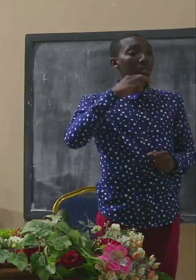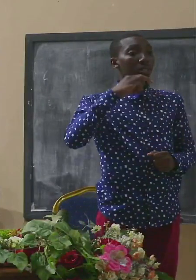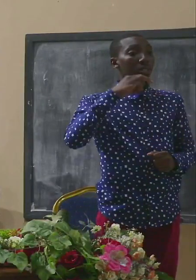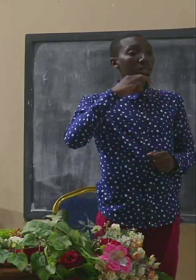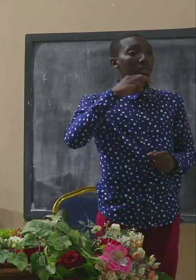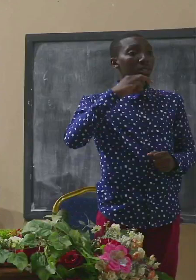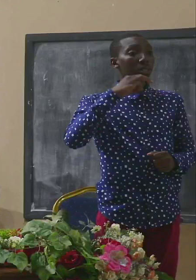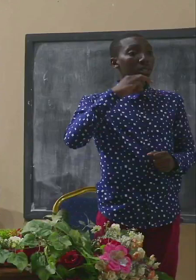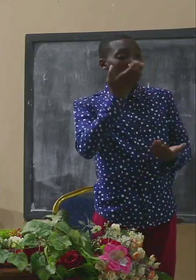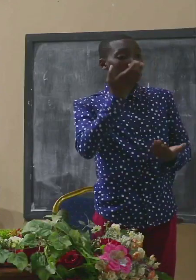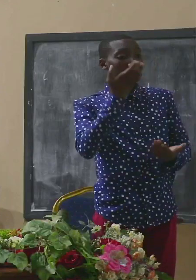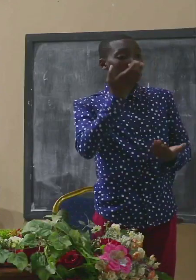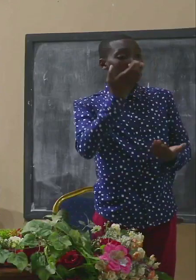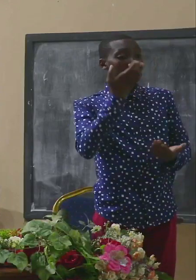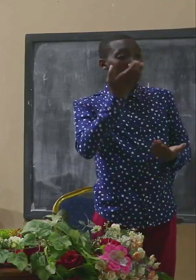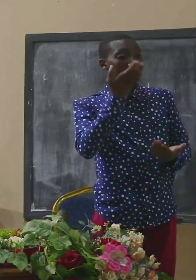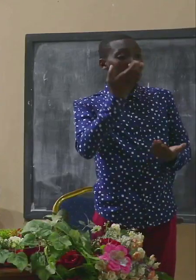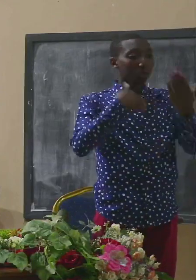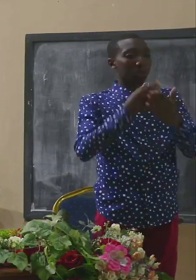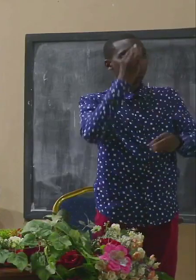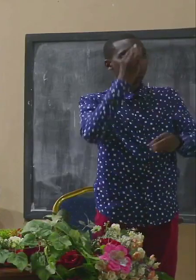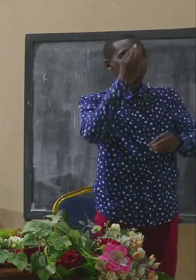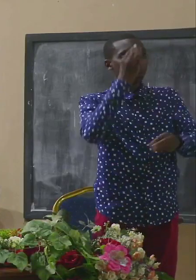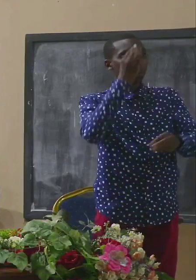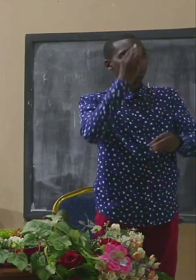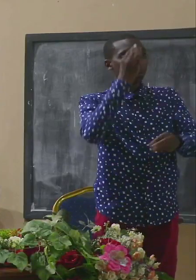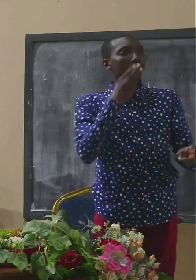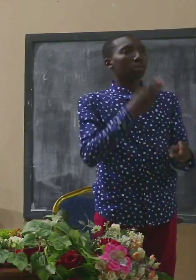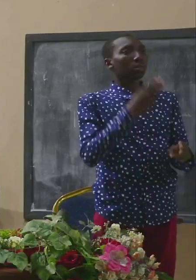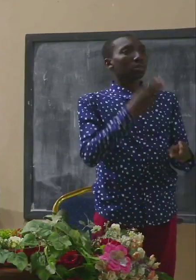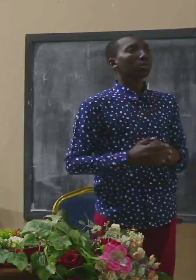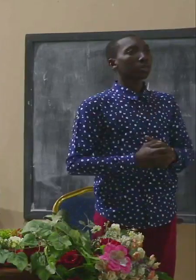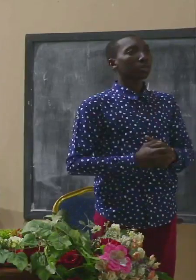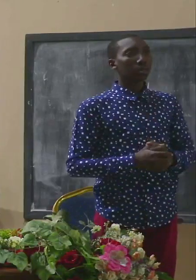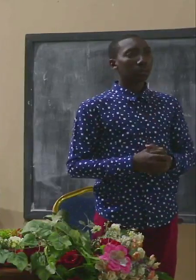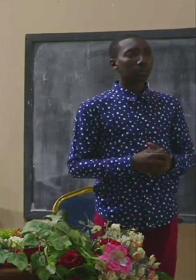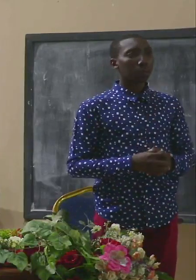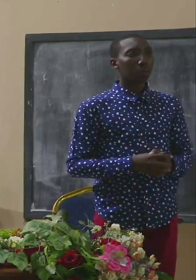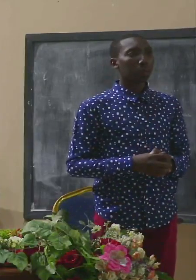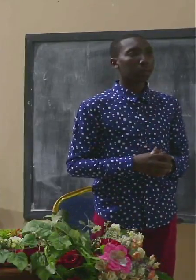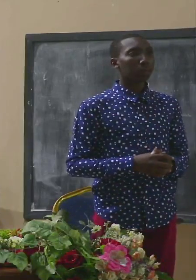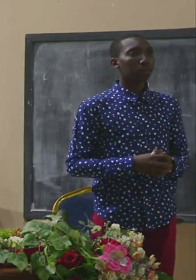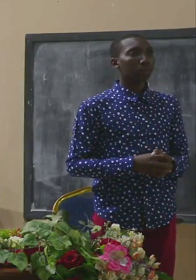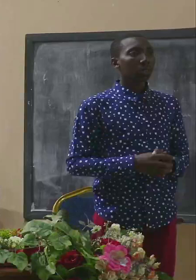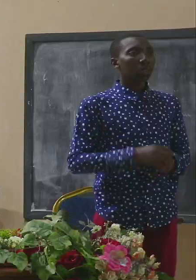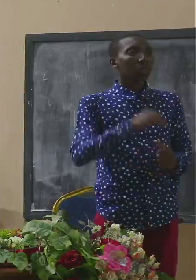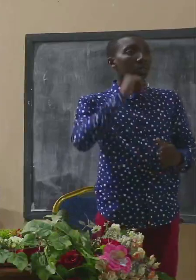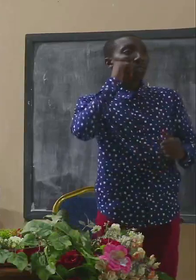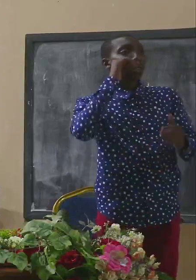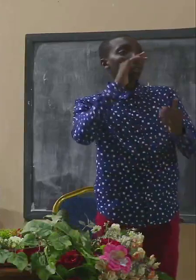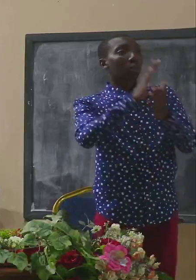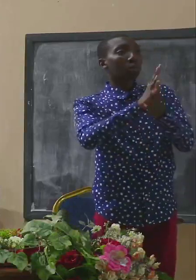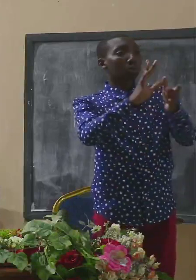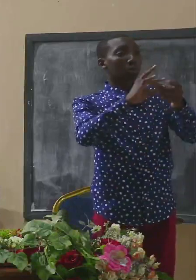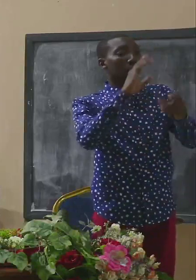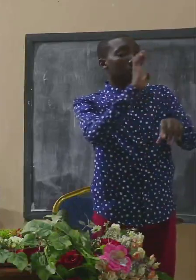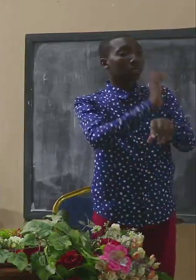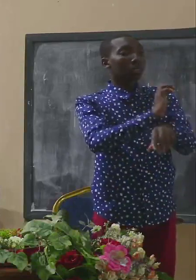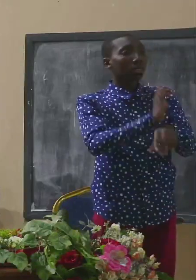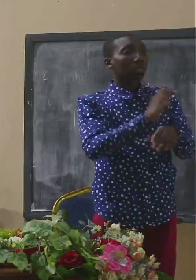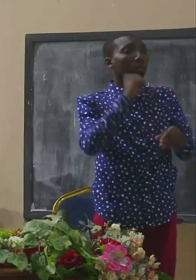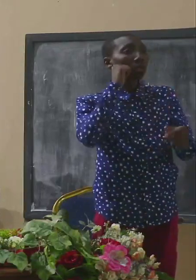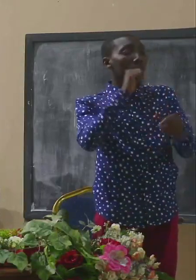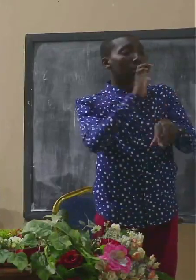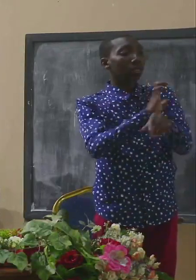mzima. Le message c'est dans le monde entier. Bibi arusi ni wa kutoka